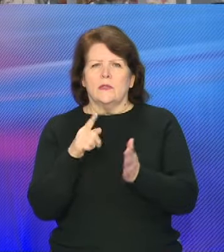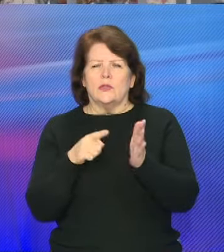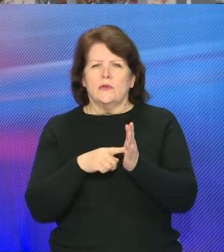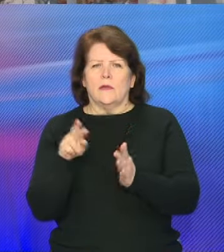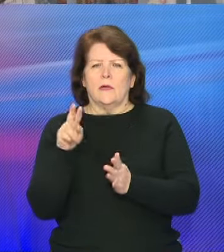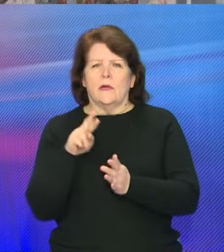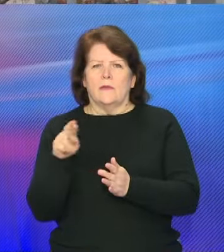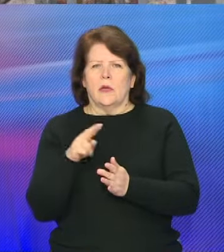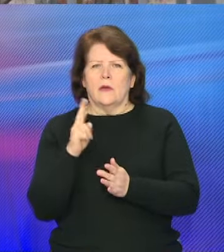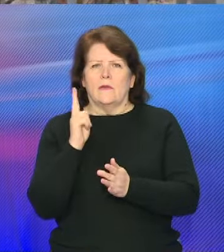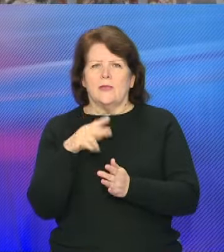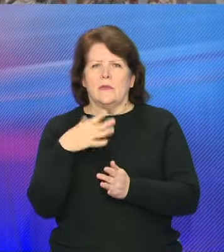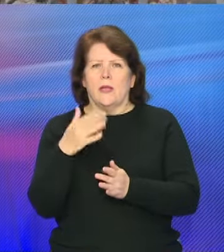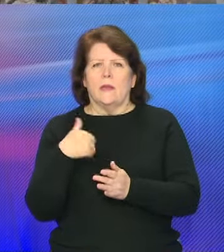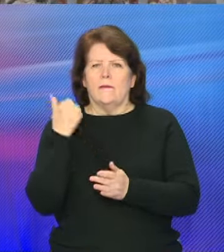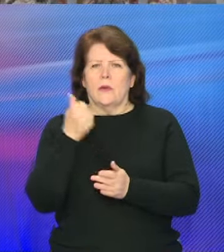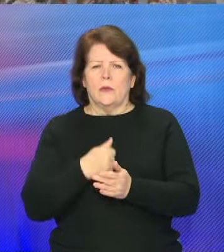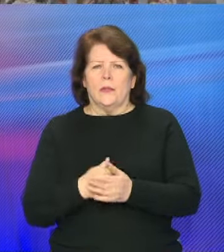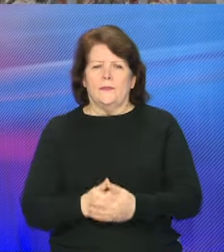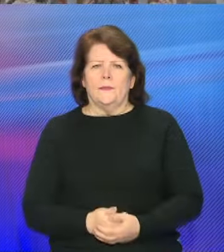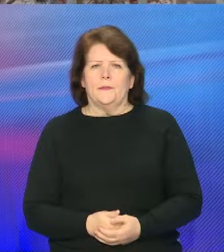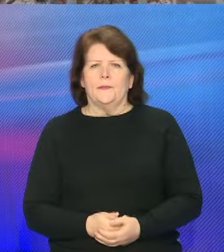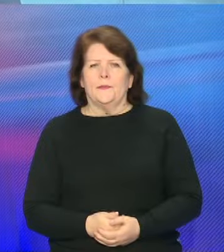студеня 2025 року.